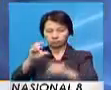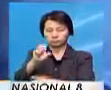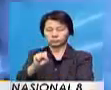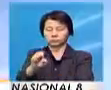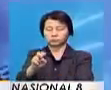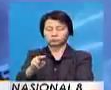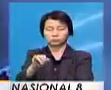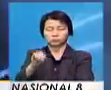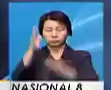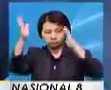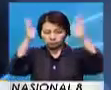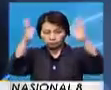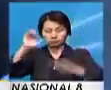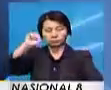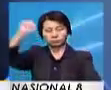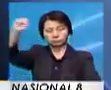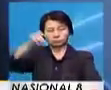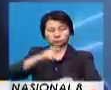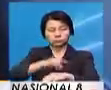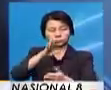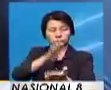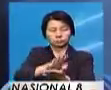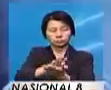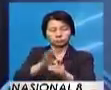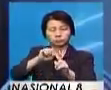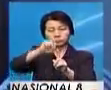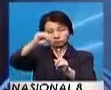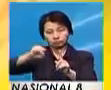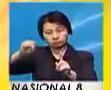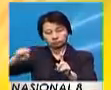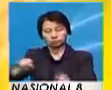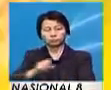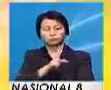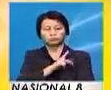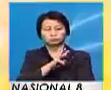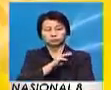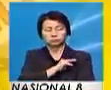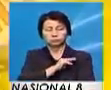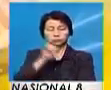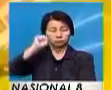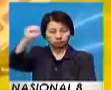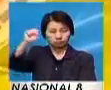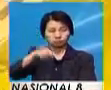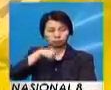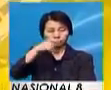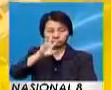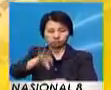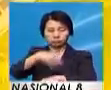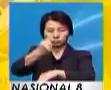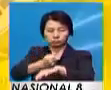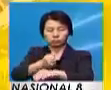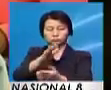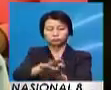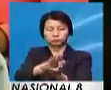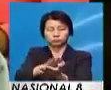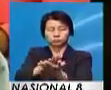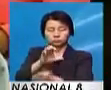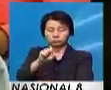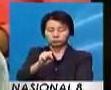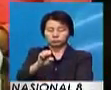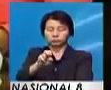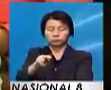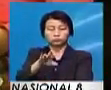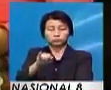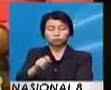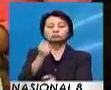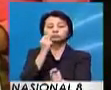Malaysia Sabah di Sekolah Menengah elopura Sandakan itu ketua menteri Datuk Seri Musa aman berkata penubuhan ssem Sabah merupakan